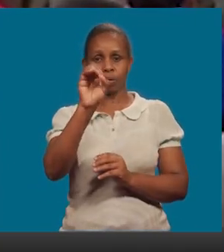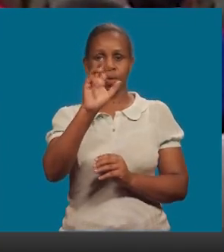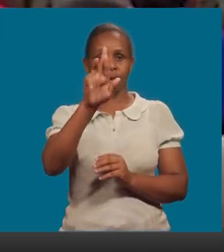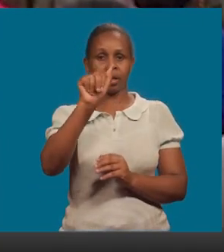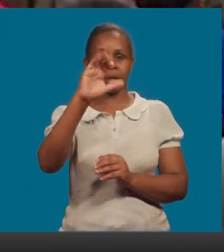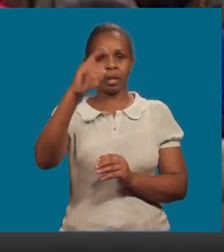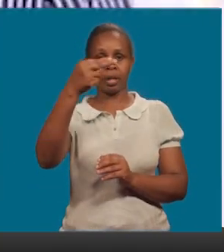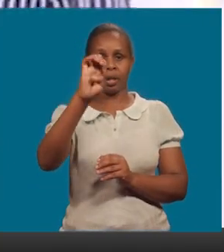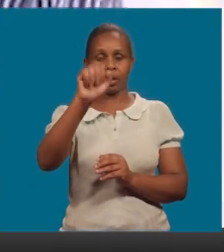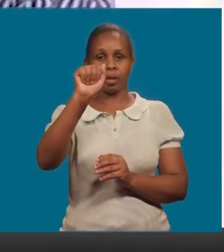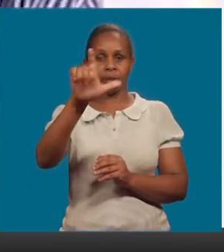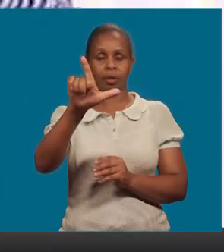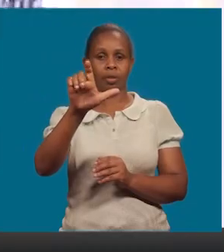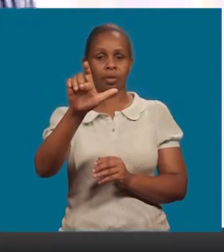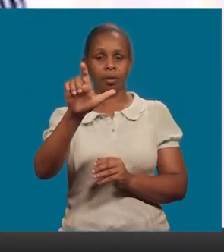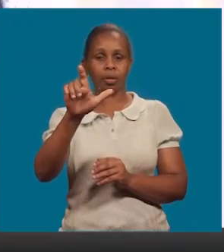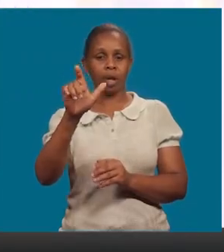inayojulikana kama karakana.